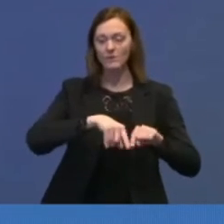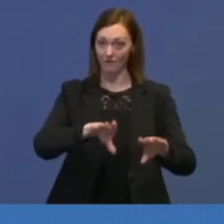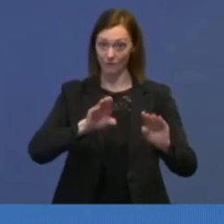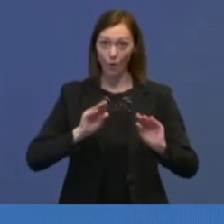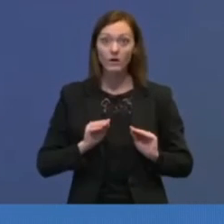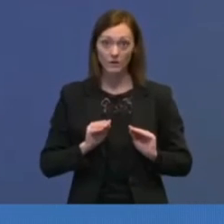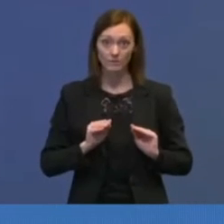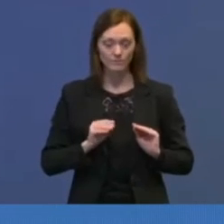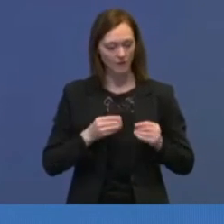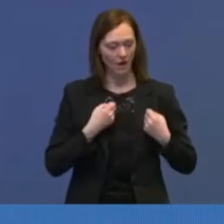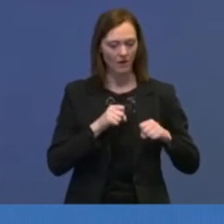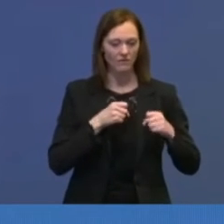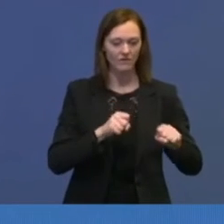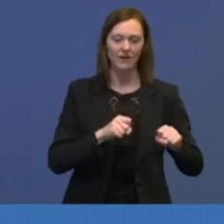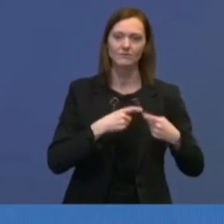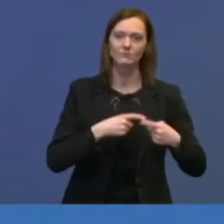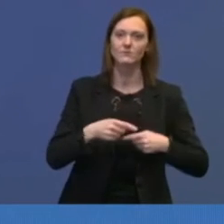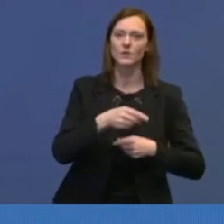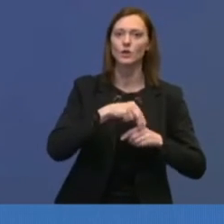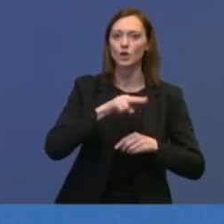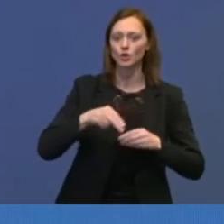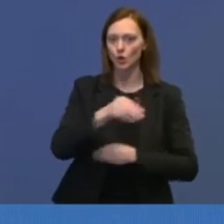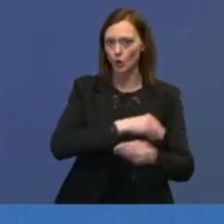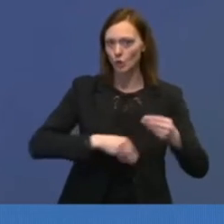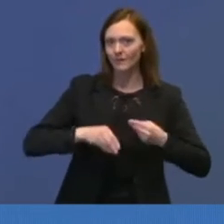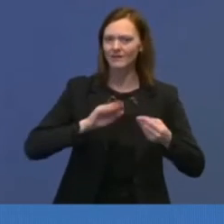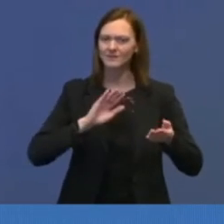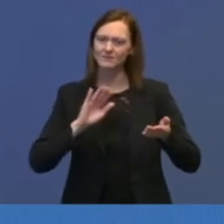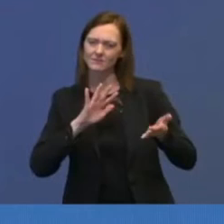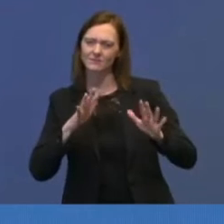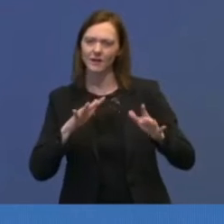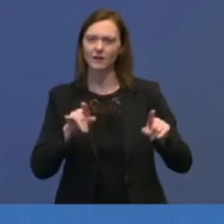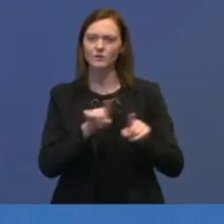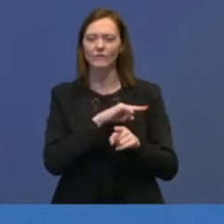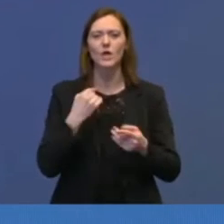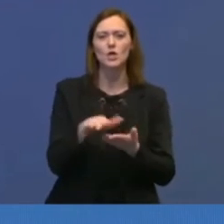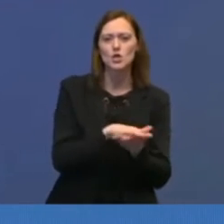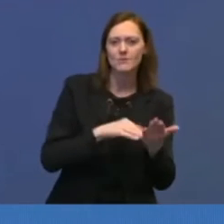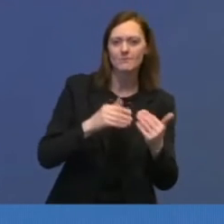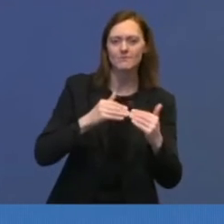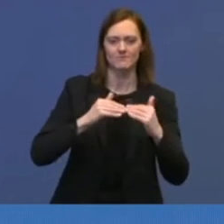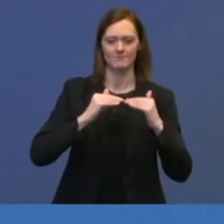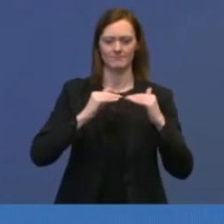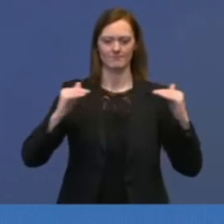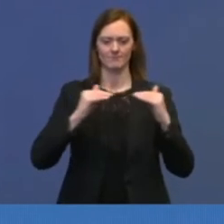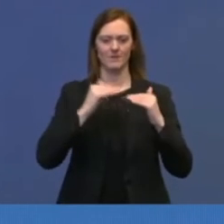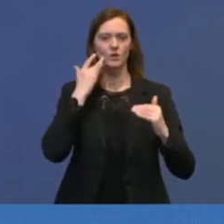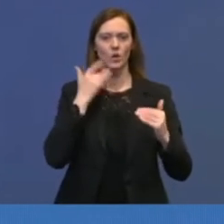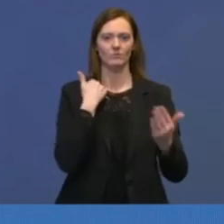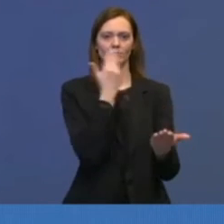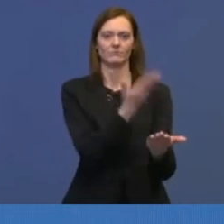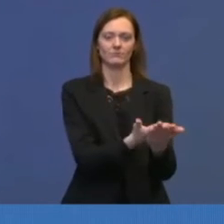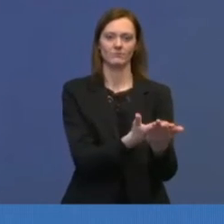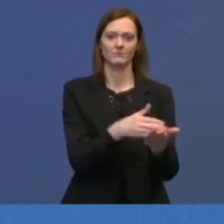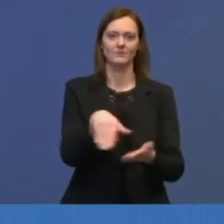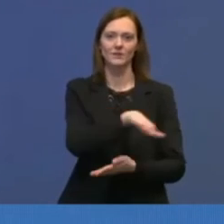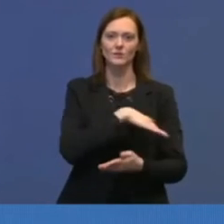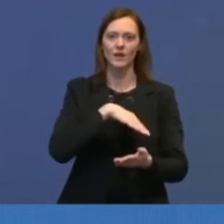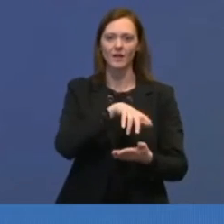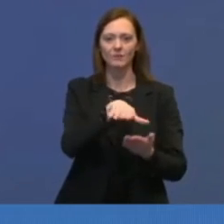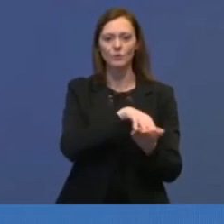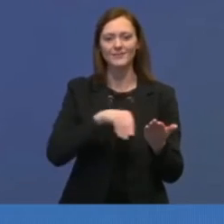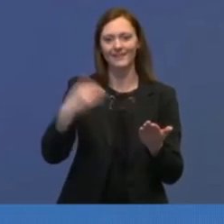daqaak daqalaha norway gaarditoona herki laffilayjay e lagu talagalay marki misaane taqaran kalasoban digay pishi november